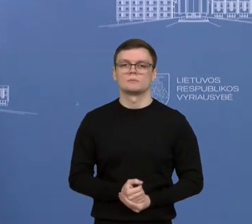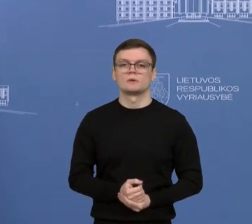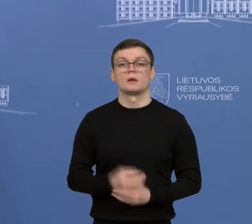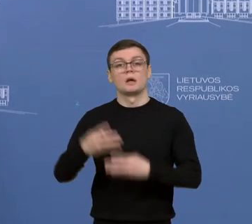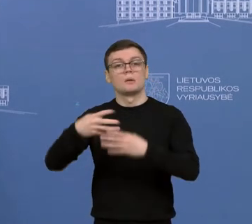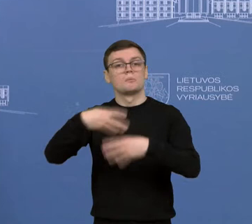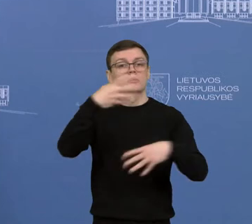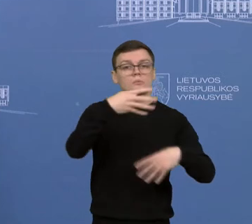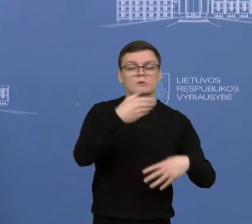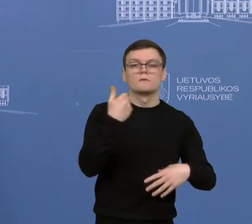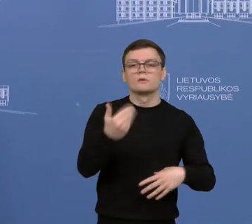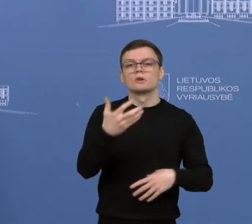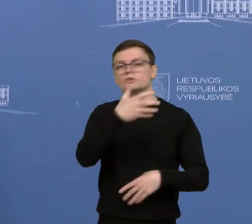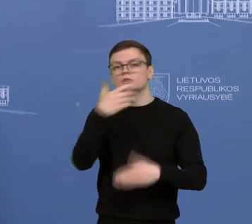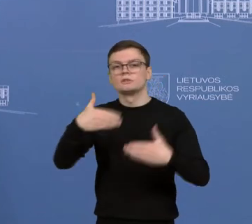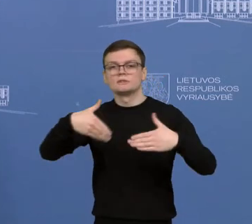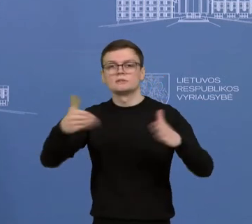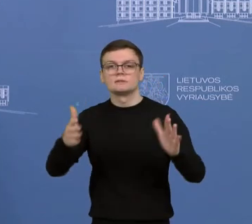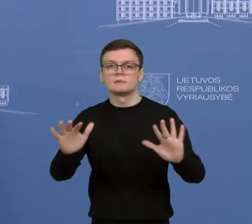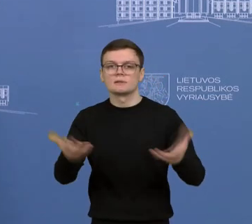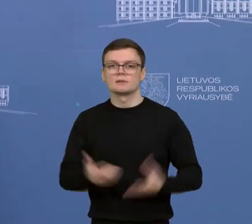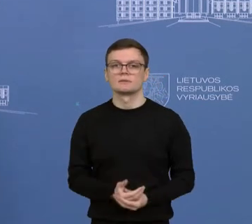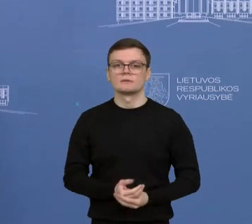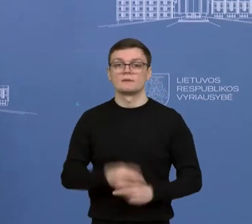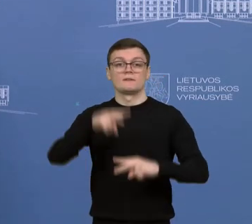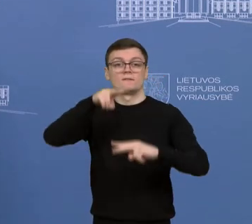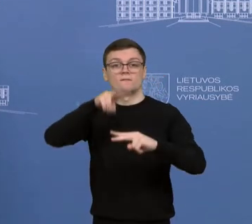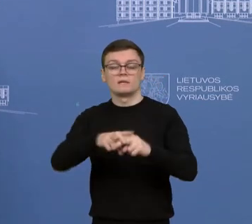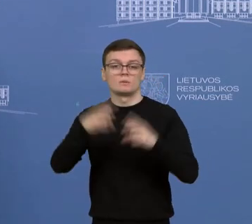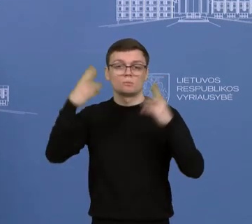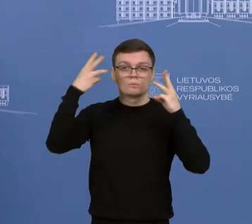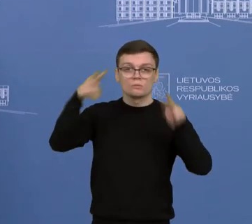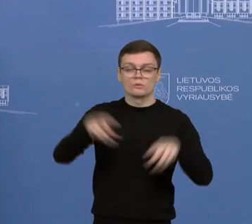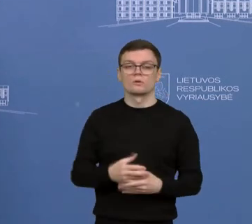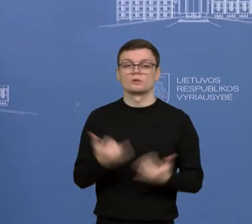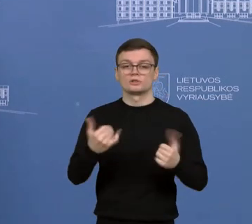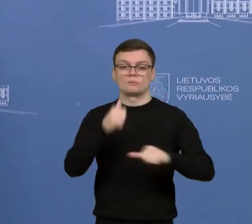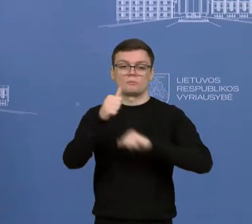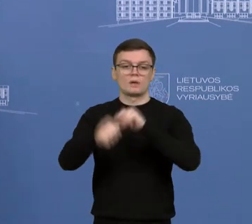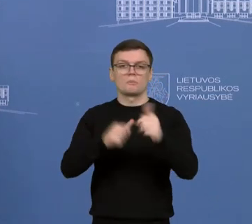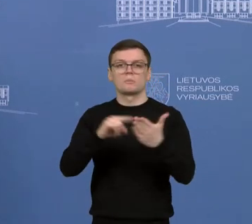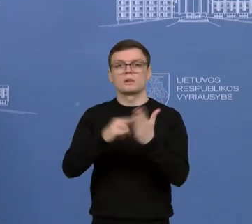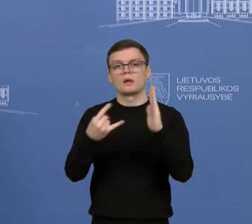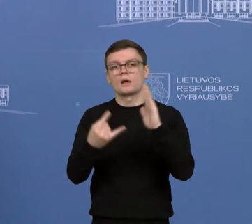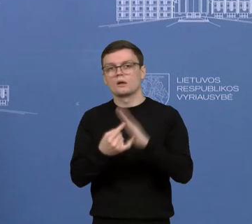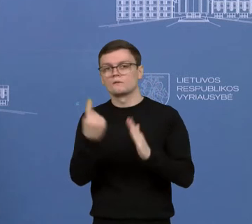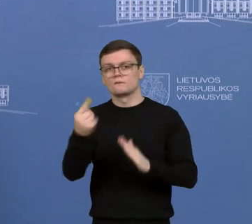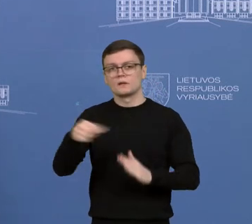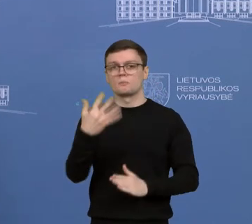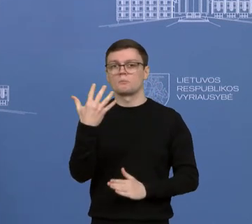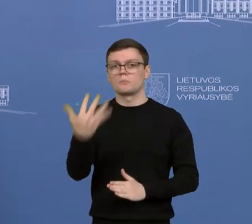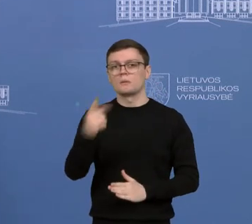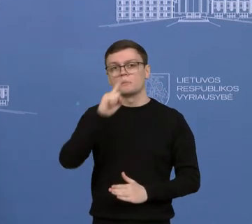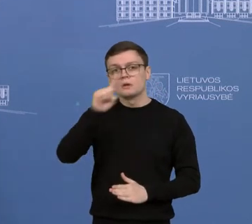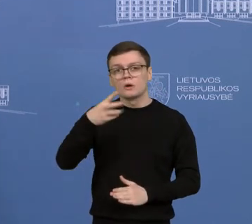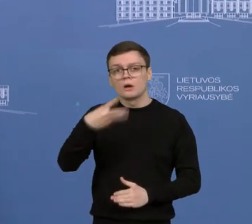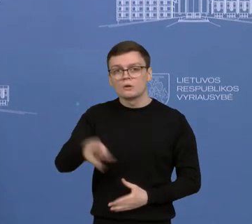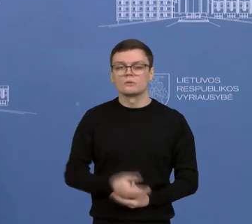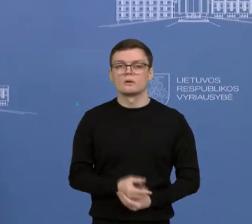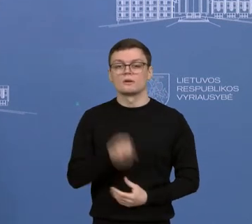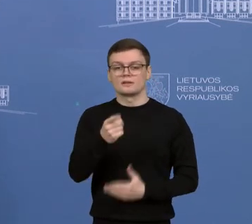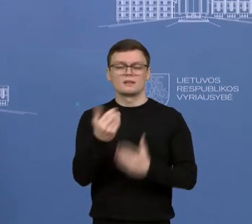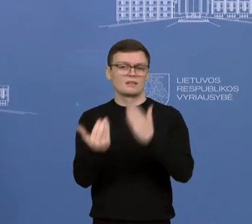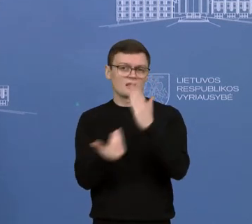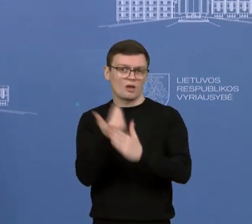daugiabučių namų šildymo sistemų ir šilumos punktų modernizacijai šiems metams yra numatyta 1,5 milijono eurų ir tai būtų visiškai